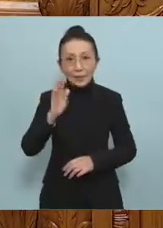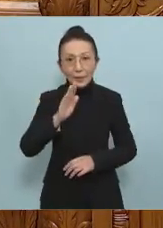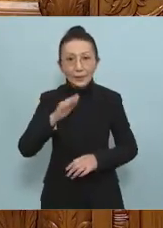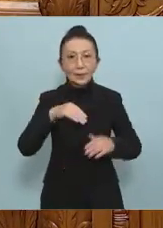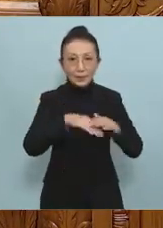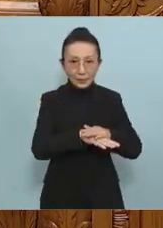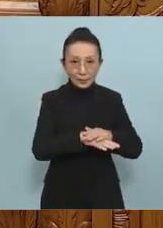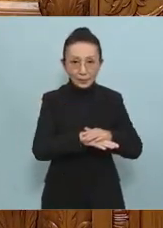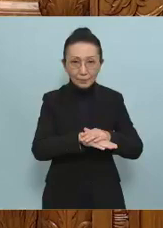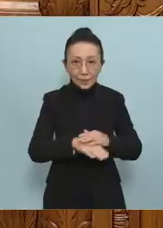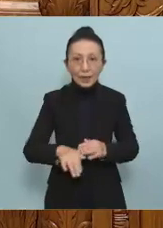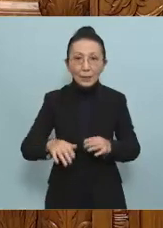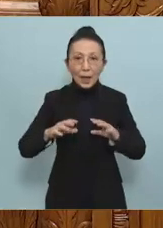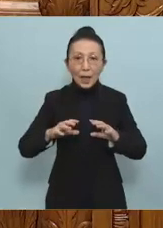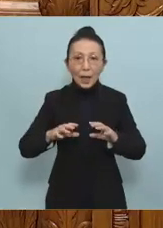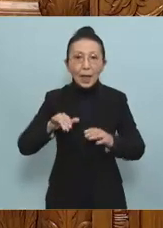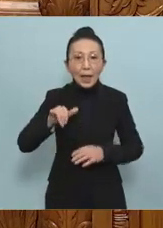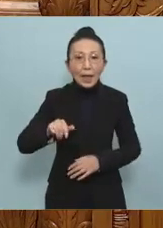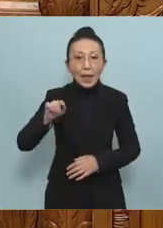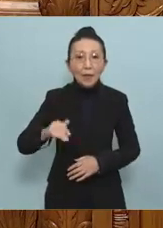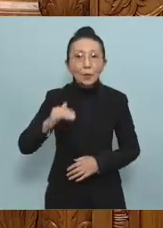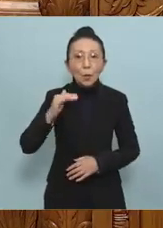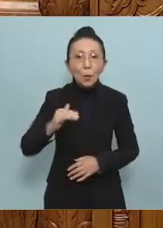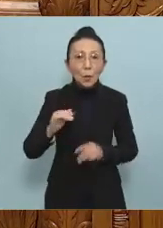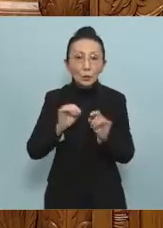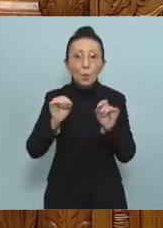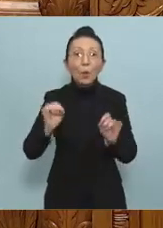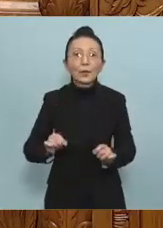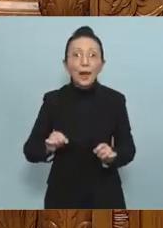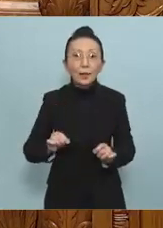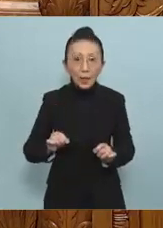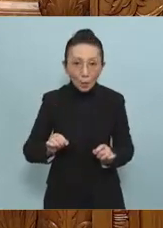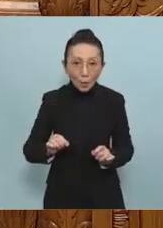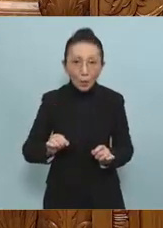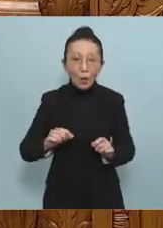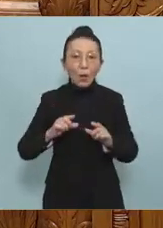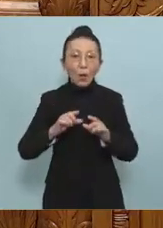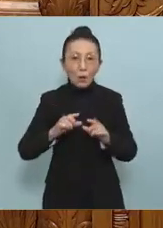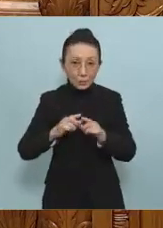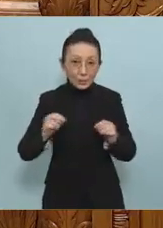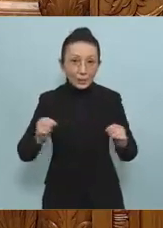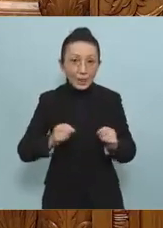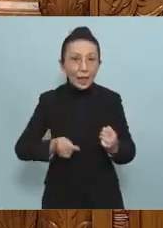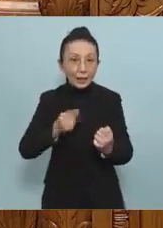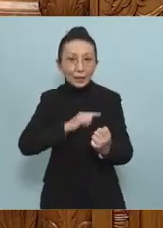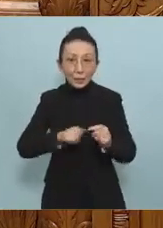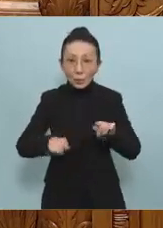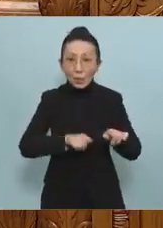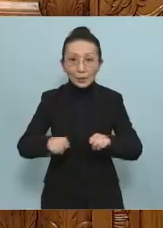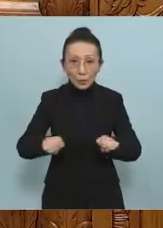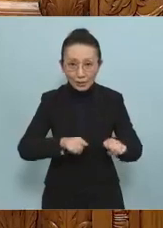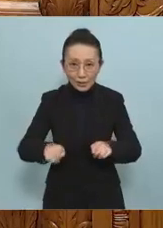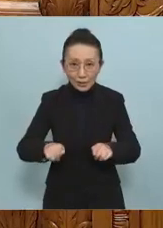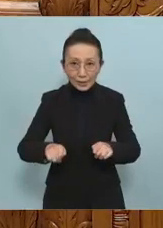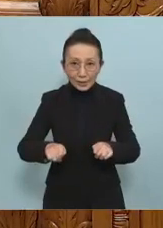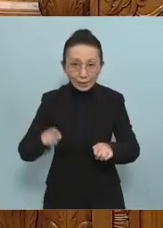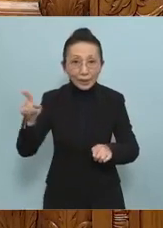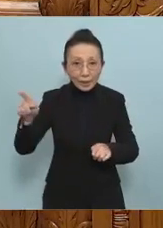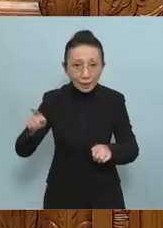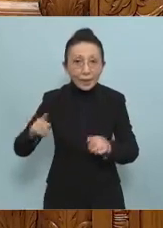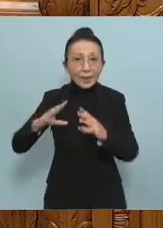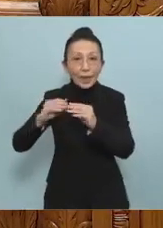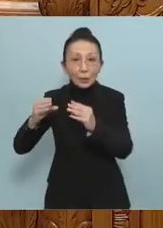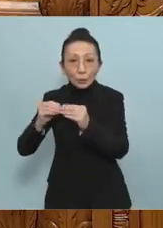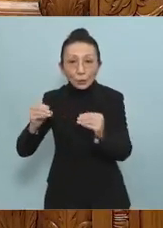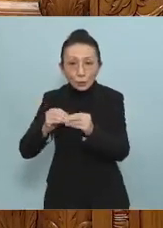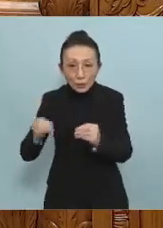が行政不服審査請求制度を乱用し、遺骨の眠る土砂まで使って埋め立てを強行しようという、